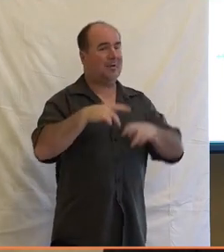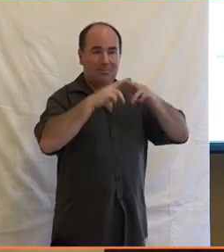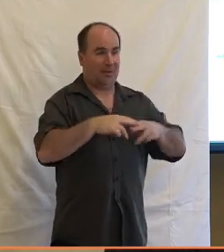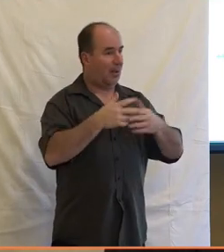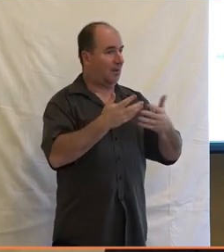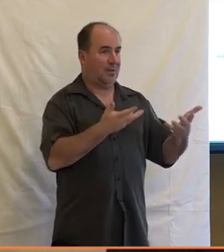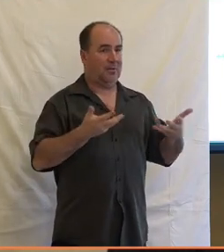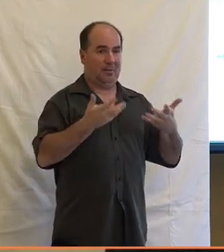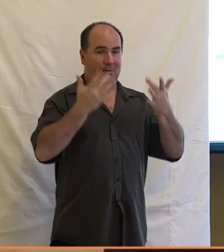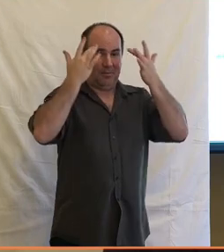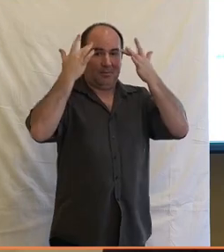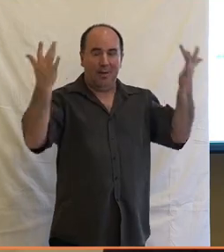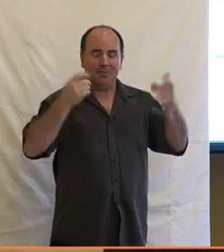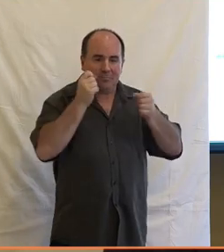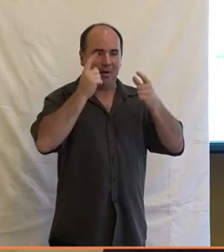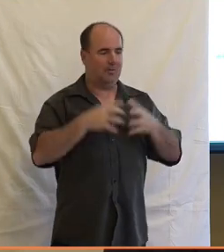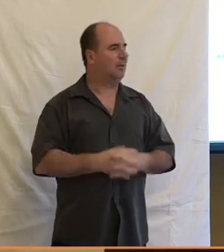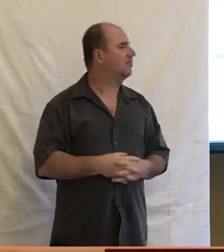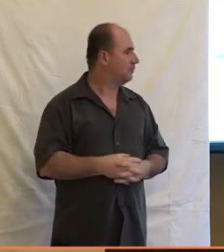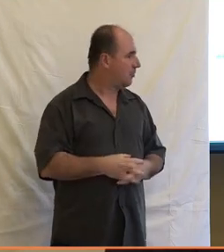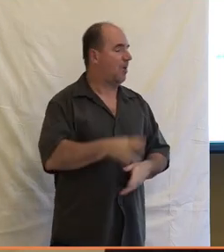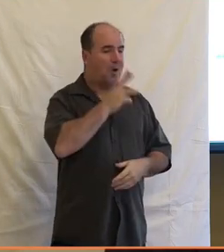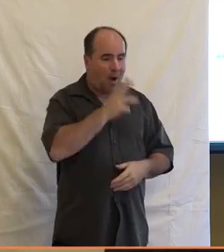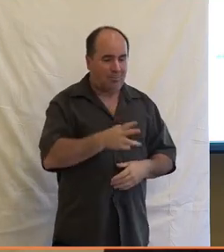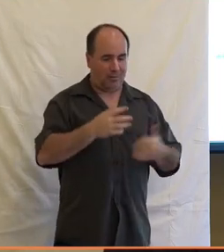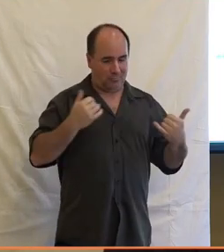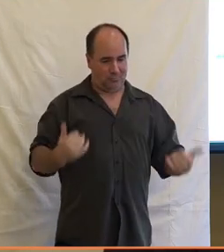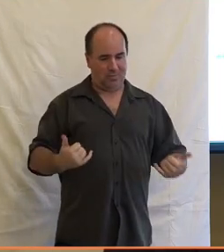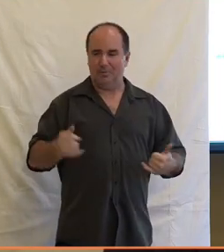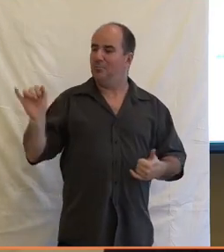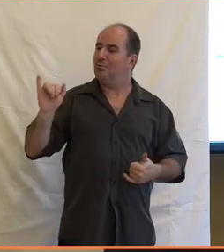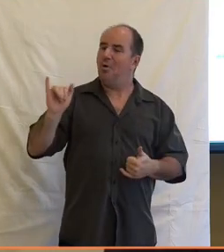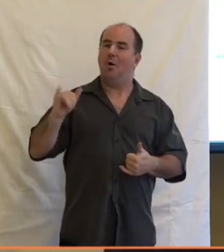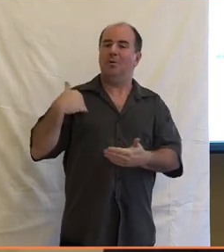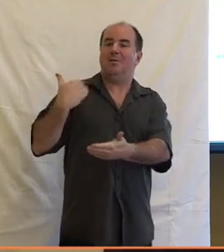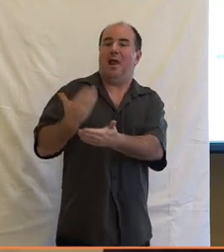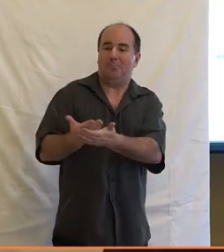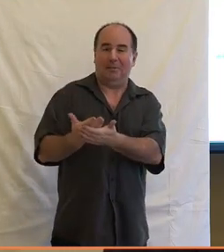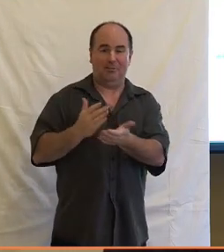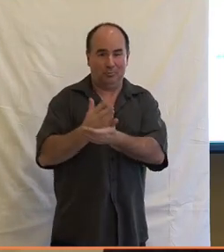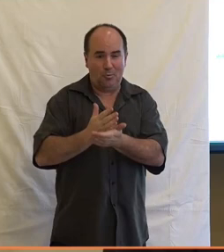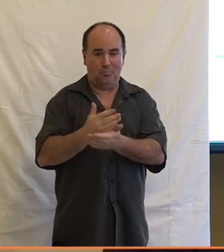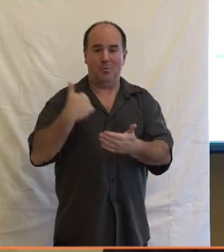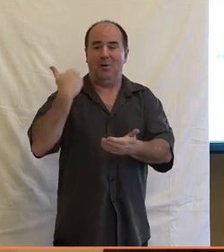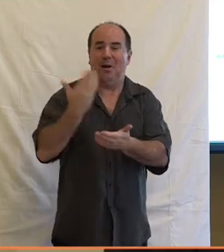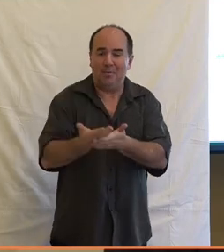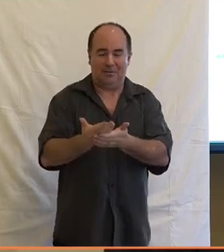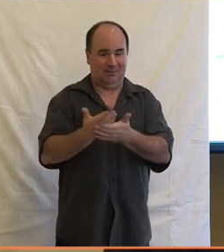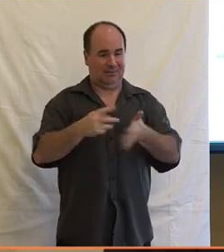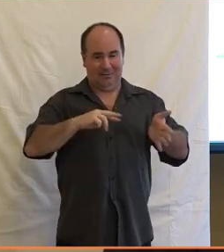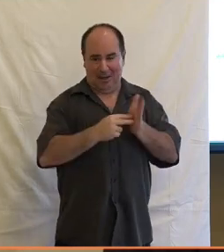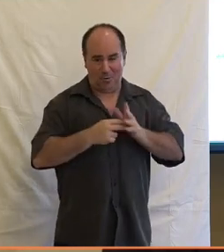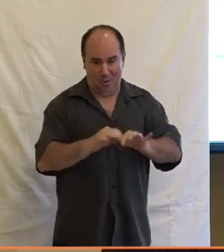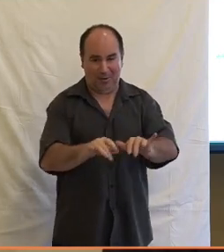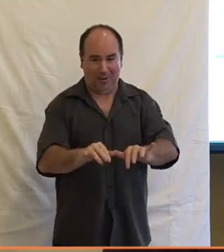ty technologie má dneska každý opravdu jako pod rukama, když to řeknu lidově, a vlastně, že vůbec neví, že ta možnost už dneska